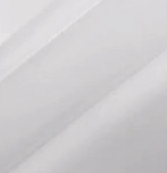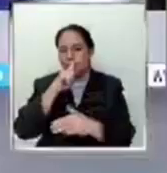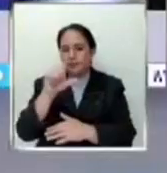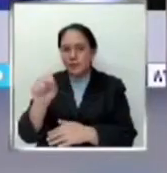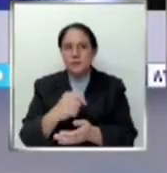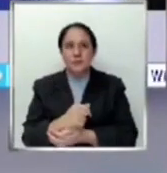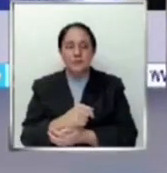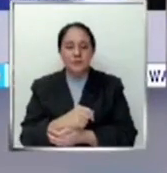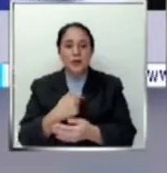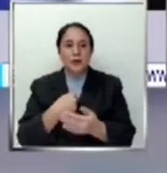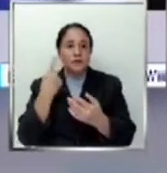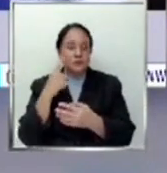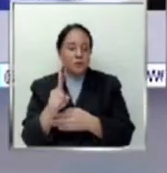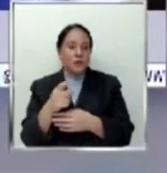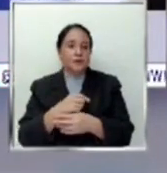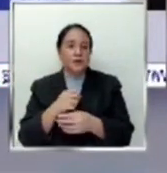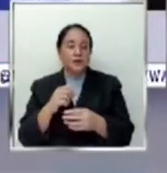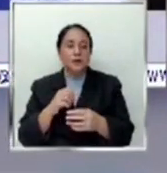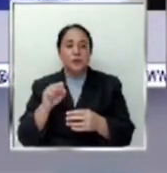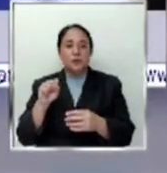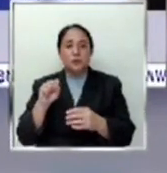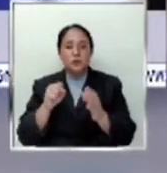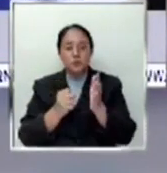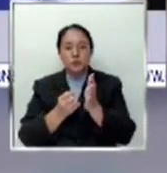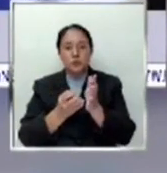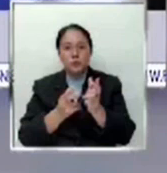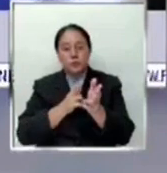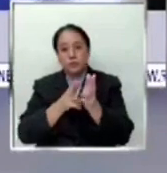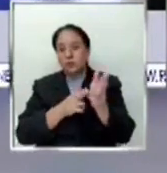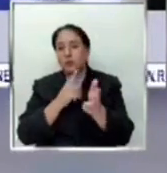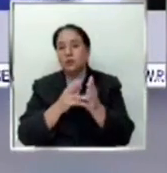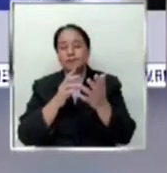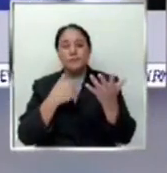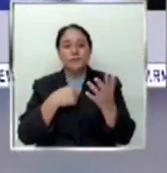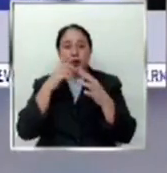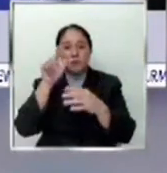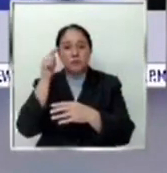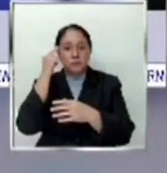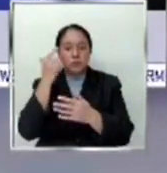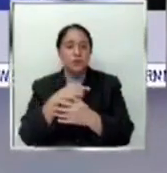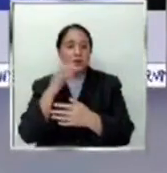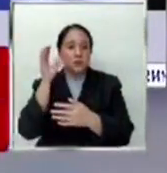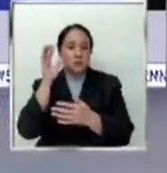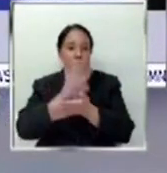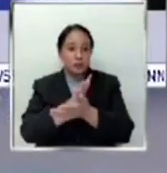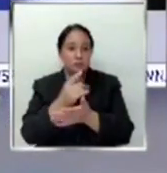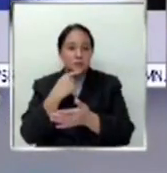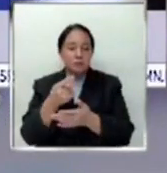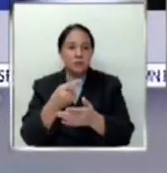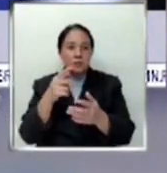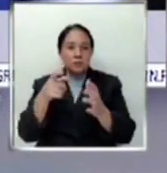At para naman kay Sorsogon Governor Chiz Escudero, hindi pwedeng gawing mandatory ang pagpapabakuna. Upang mahikayat daw ang mga tao